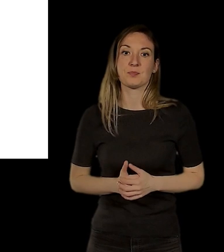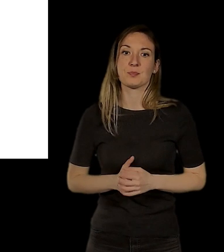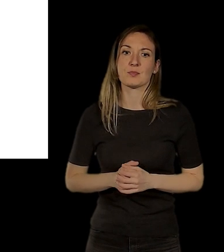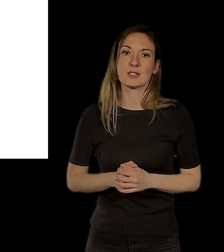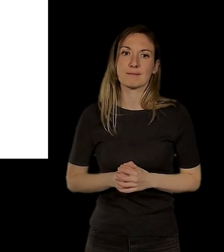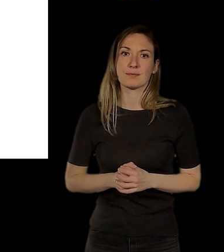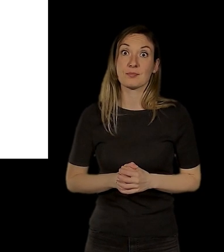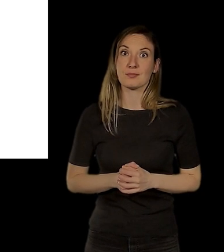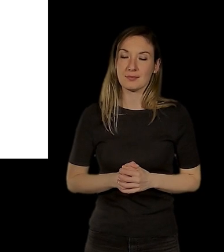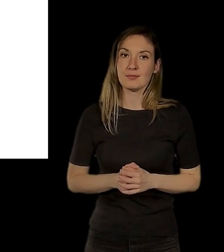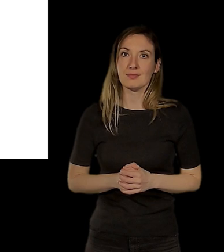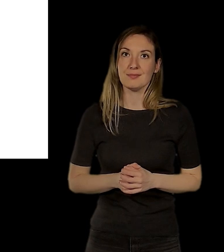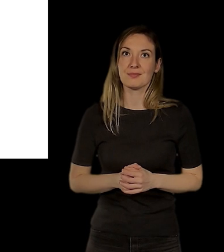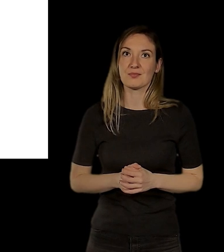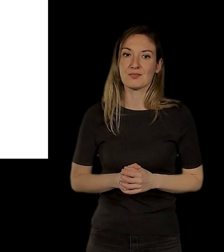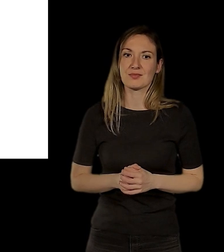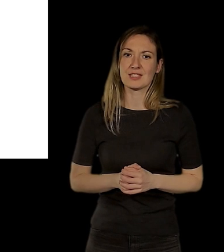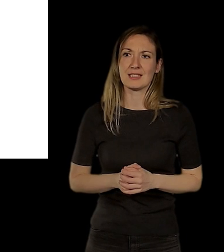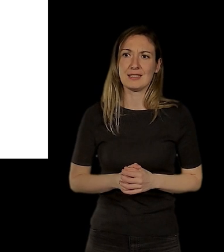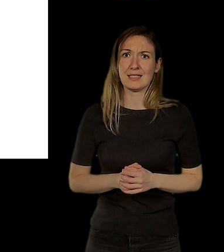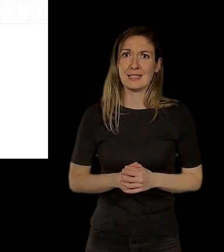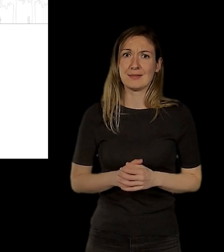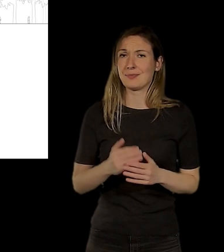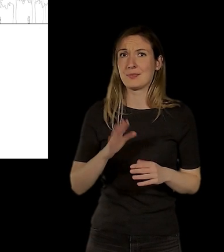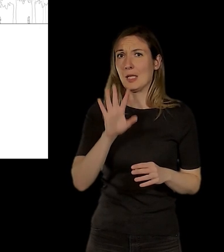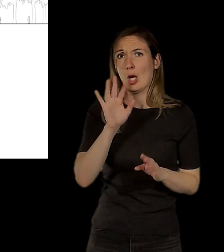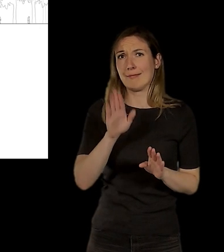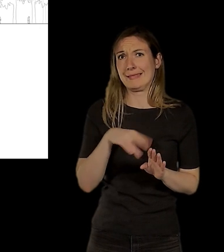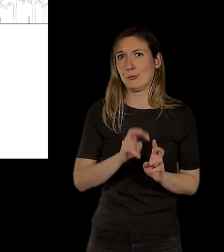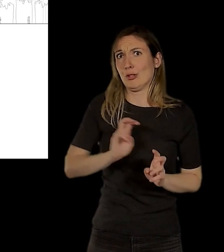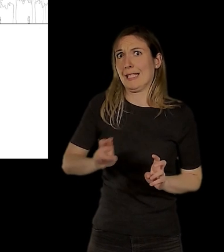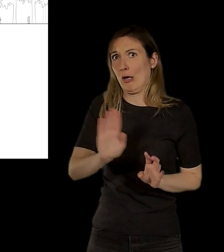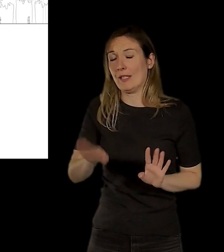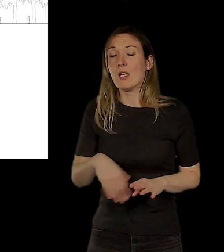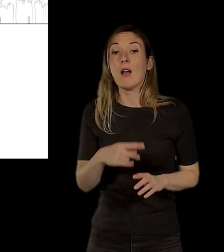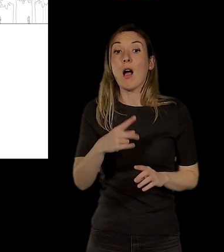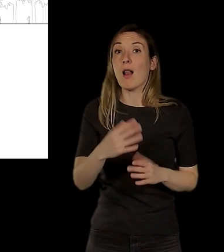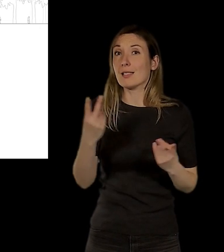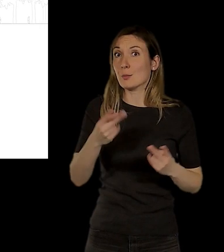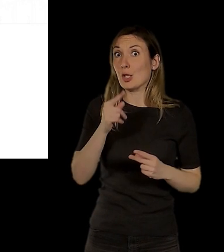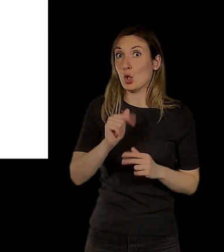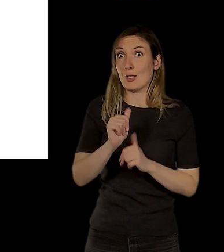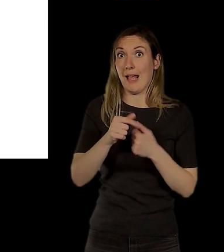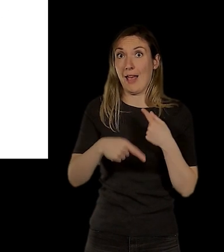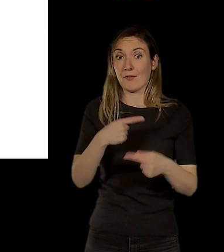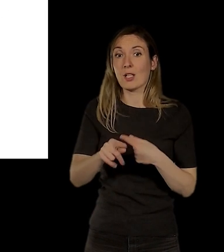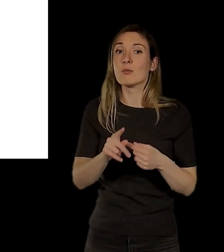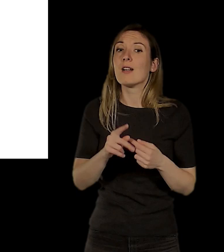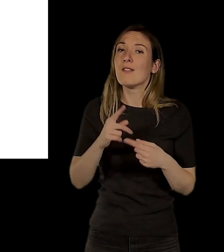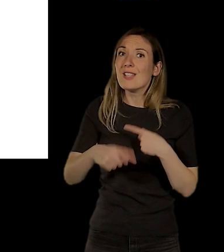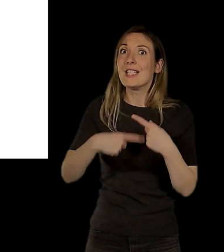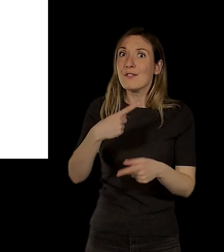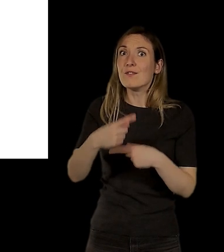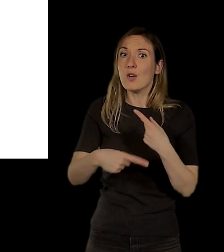A teďka mám tady... Pardon, musím jenom přeskočit. Ale samozřejmě tohle to se vyvíjí podél těch příčních